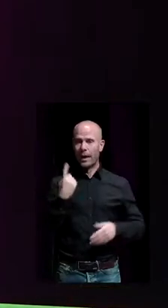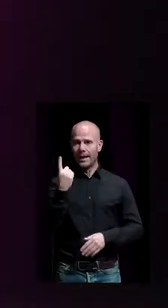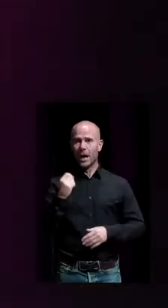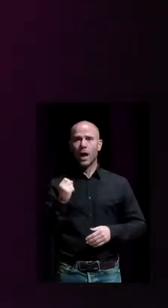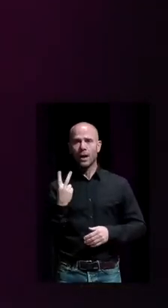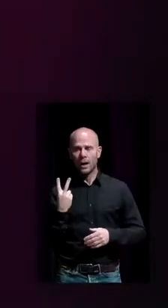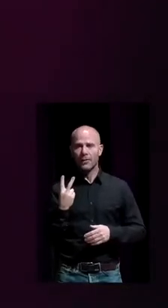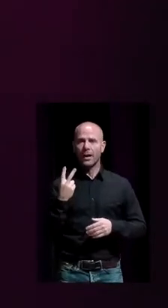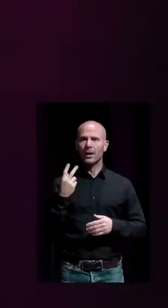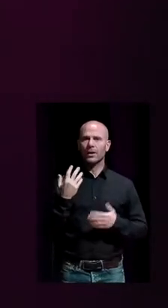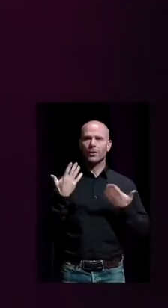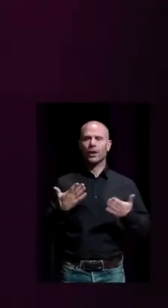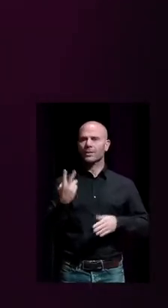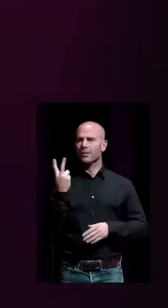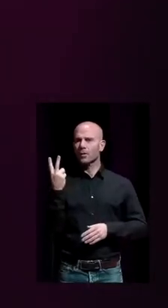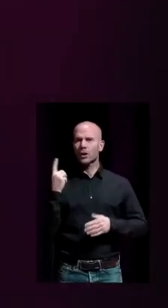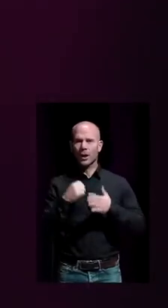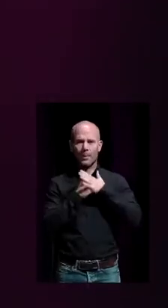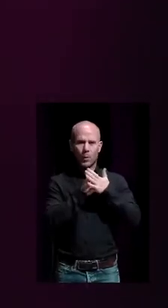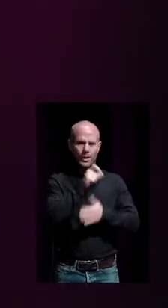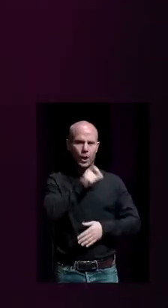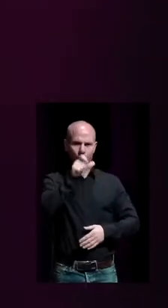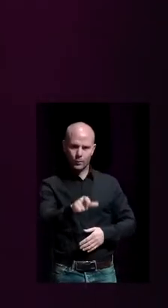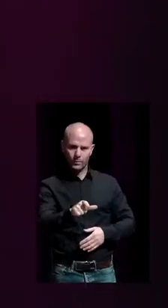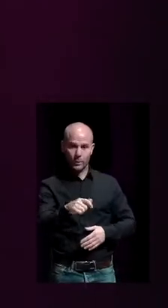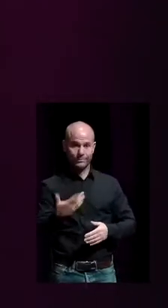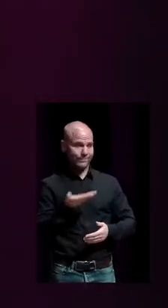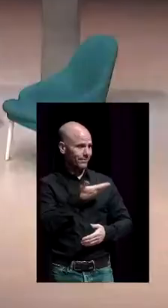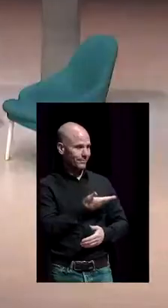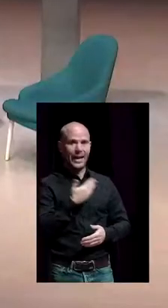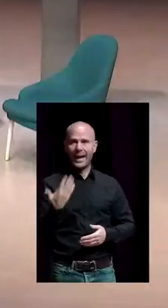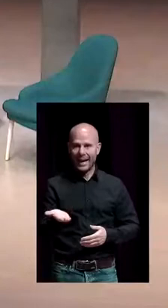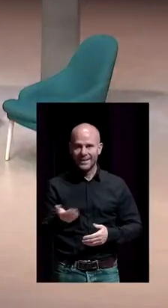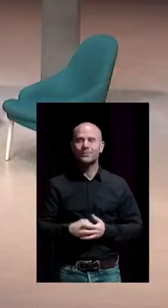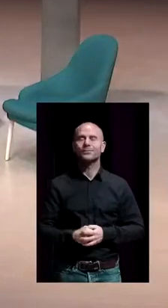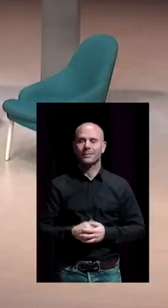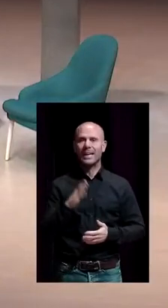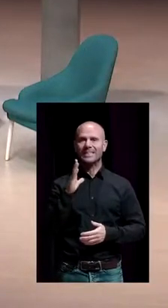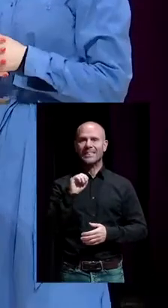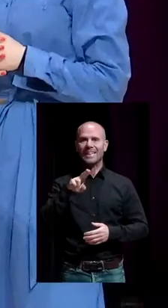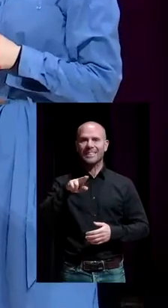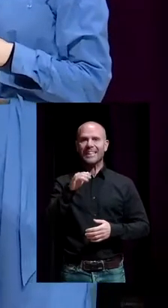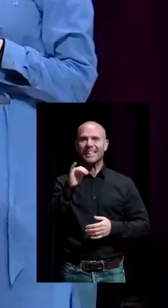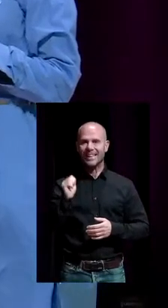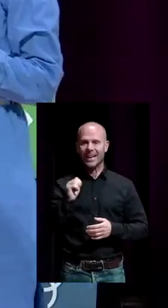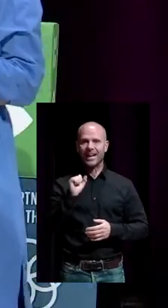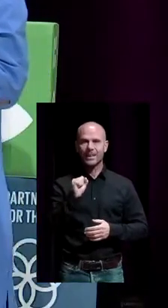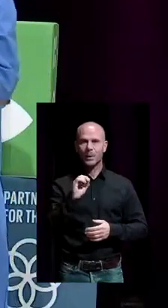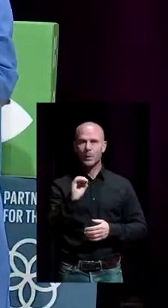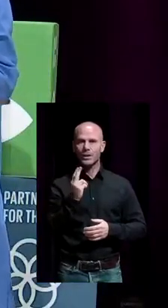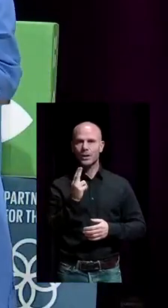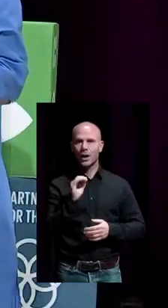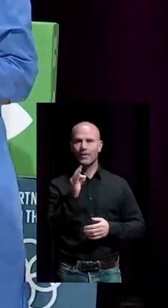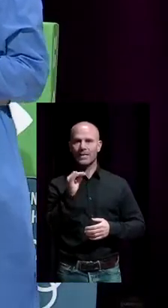av dagens två moderatorer och vid min sida har jag Jenny Gustafsson och jag